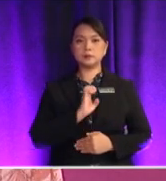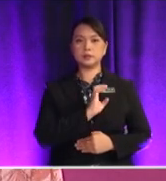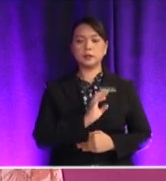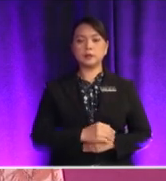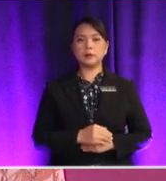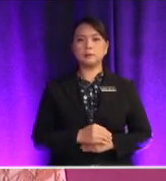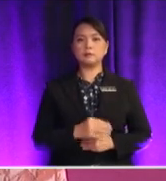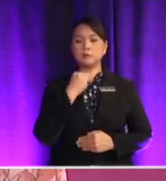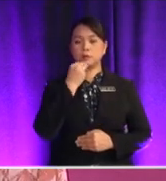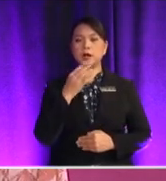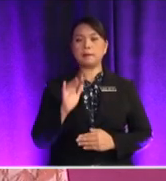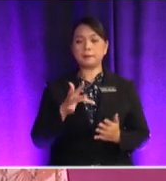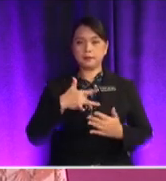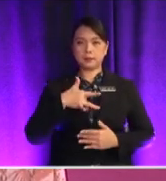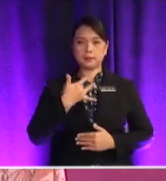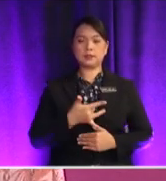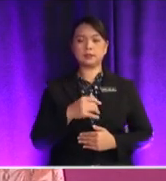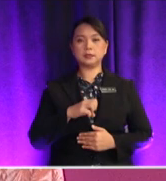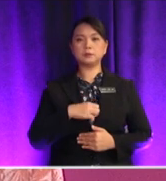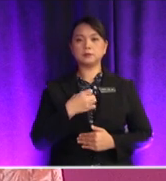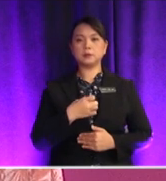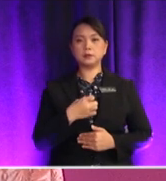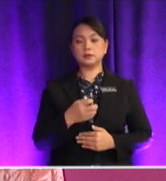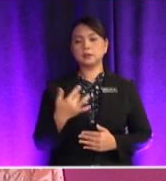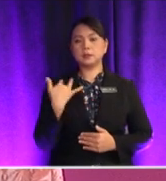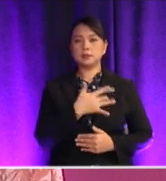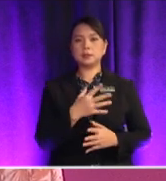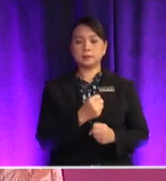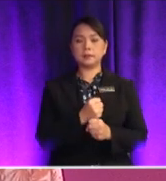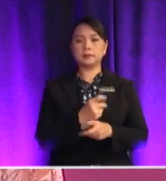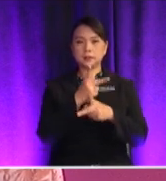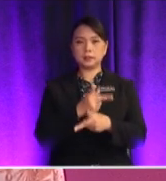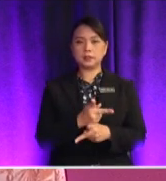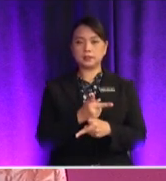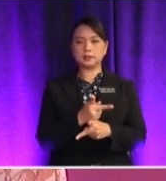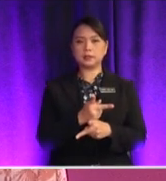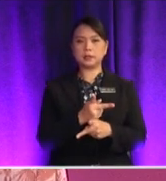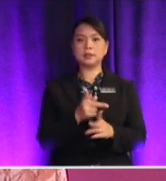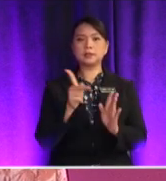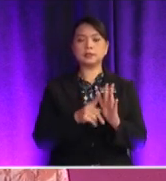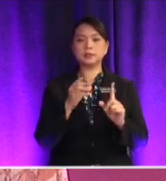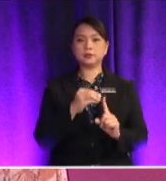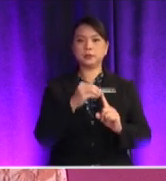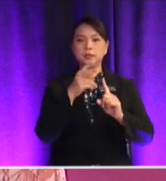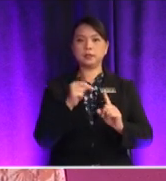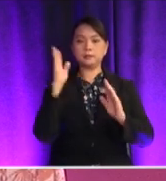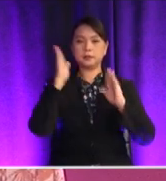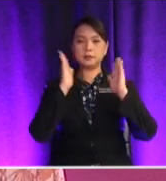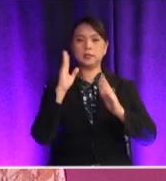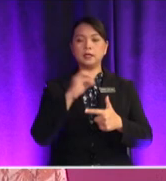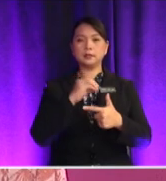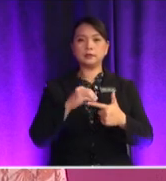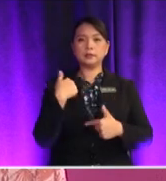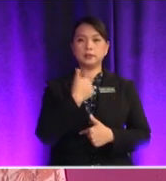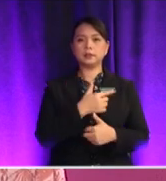apa perasaan kita apabila kita dapat mengekalkan keunikan rakyat Malaysia ataupun kita sendiri dapat mengamalkan